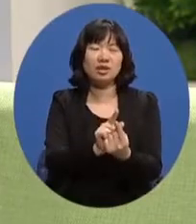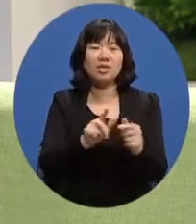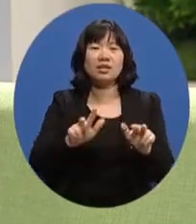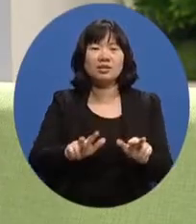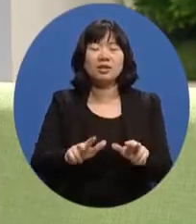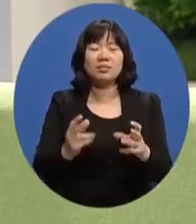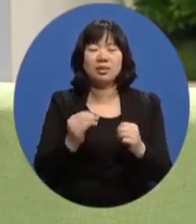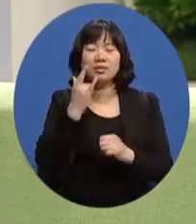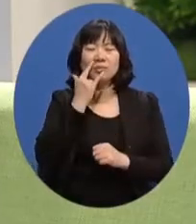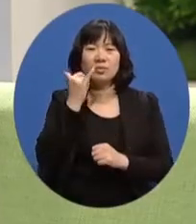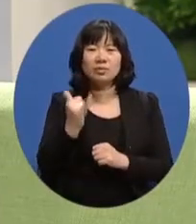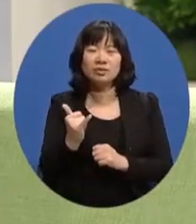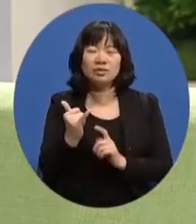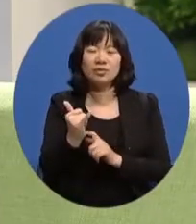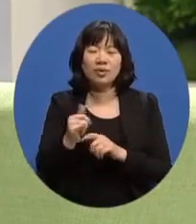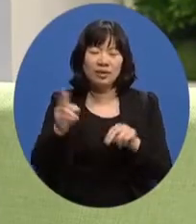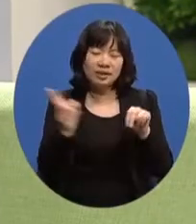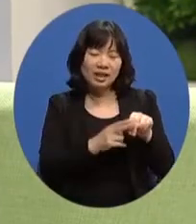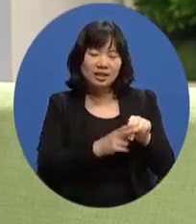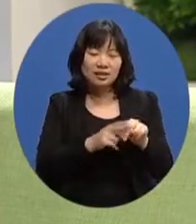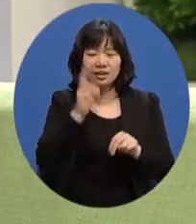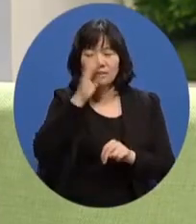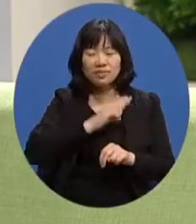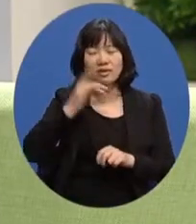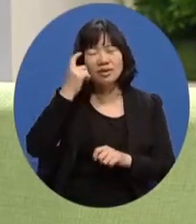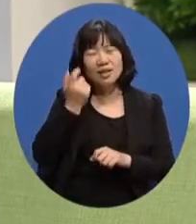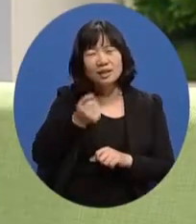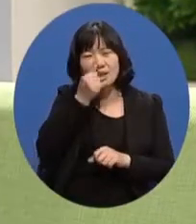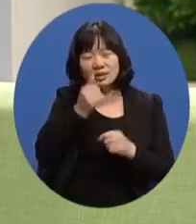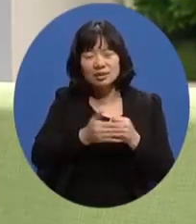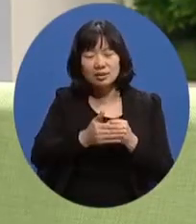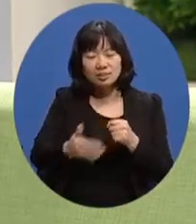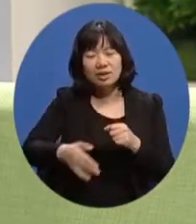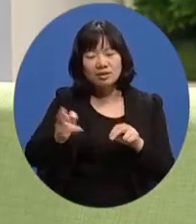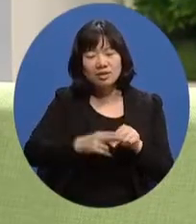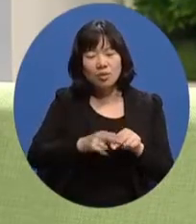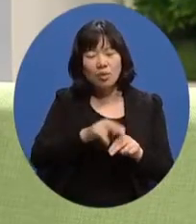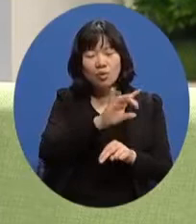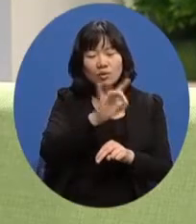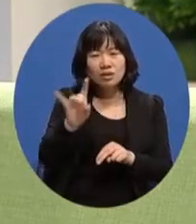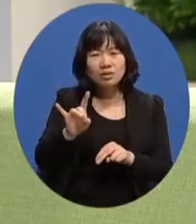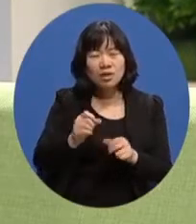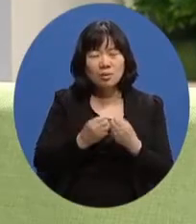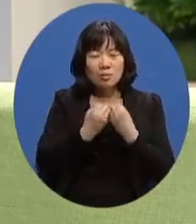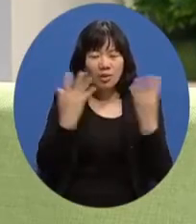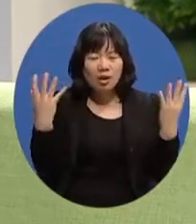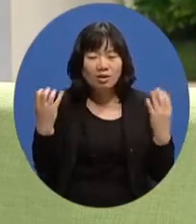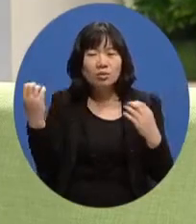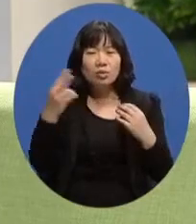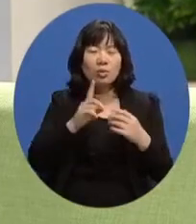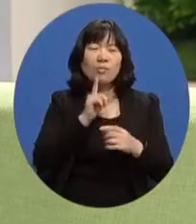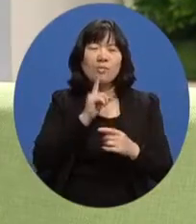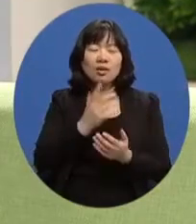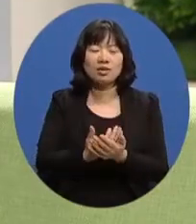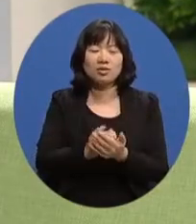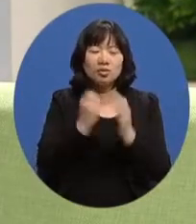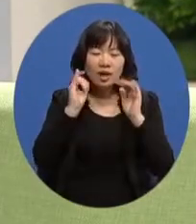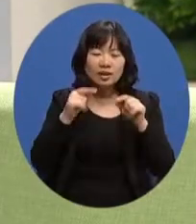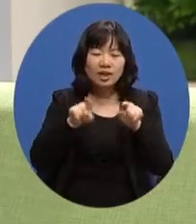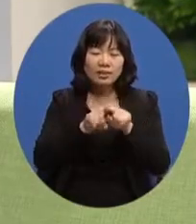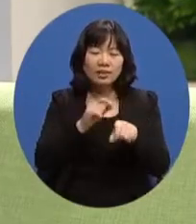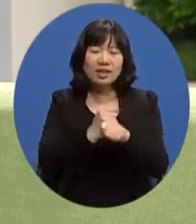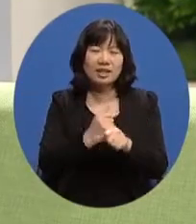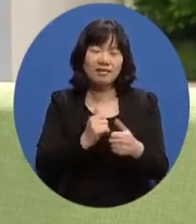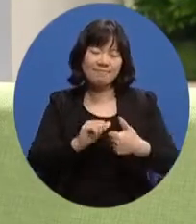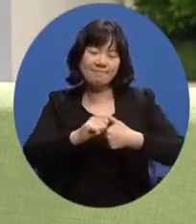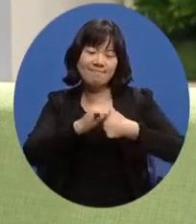이제 많은 부모님들이 또 때리는 건 안 좋다라고 생각하니까 때리는 걸 어쩌다 폭발할 때 때리고 또 말로 아이랑 그렇게 힘겨루기를 해요.